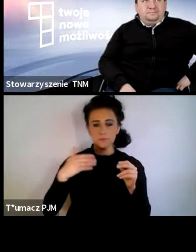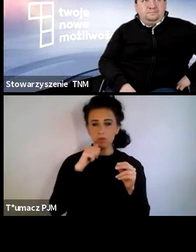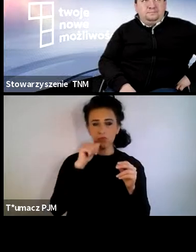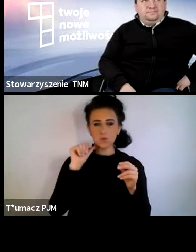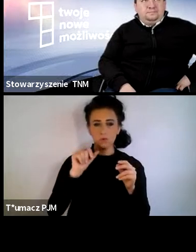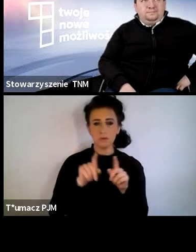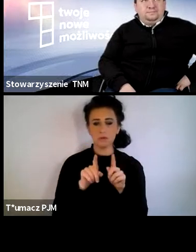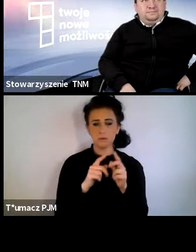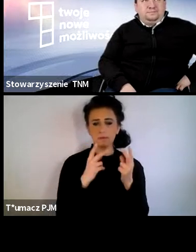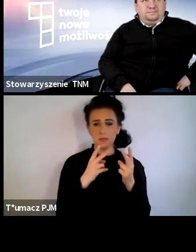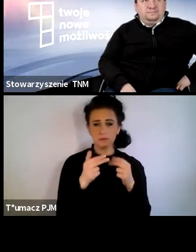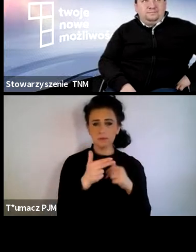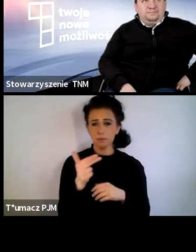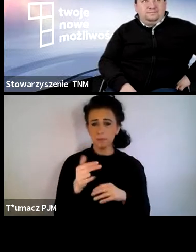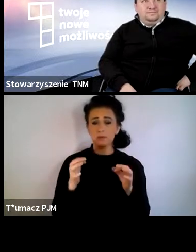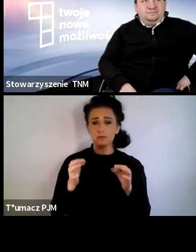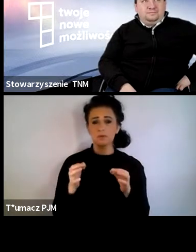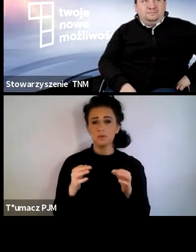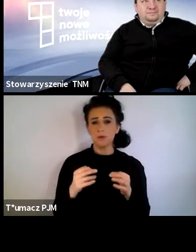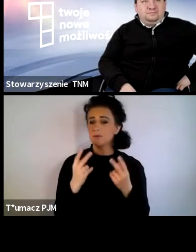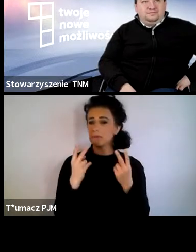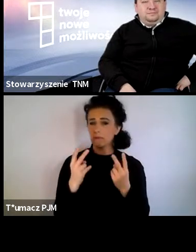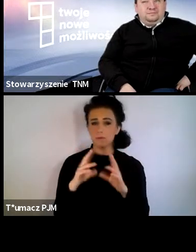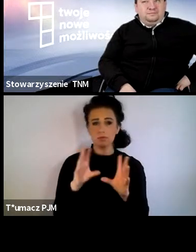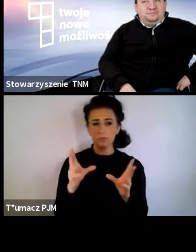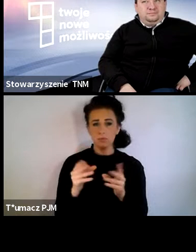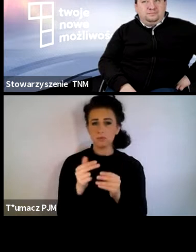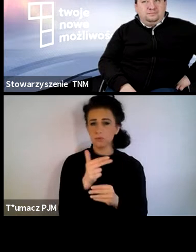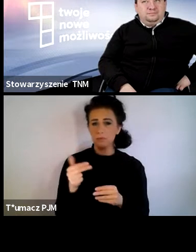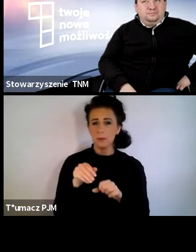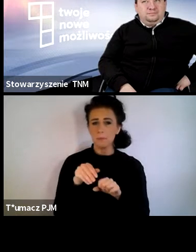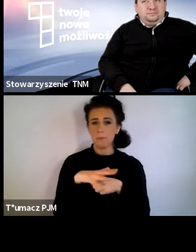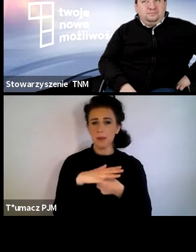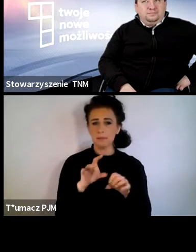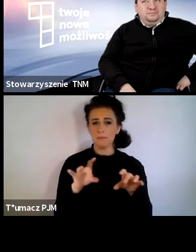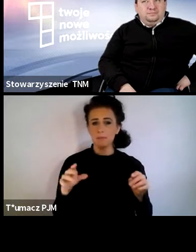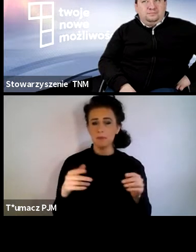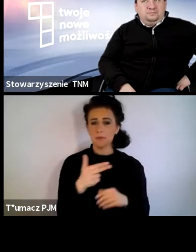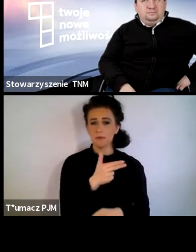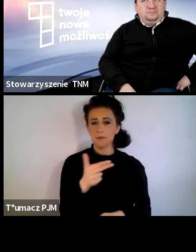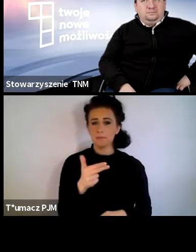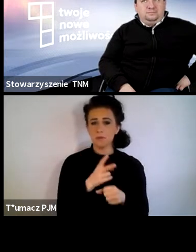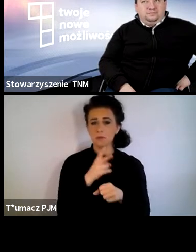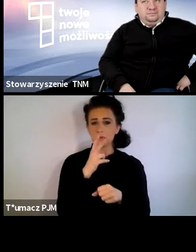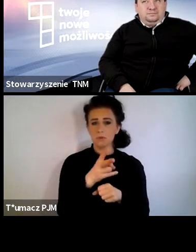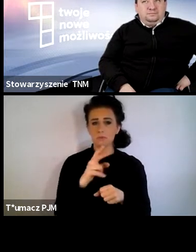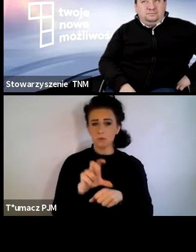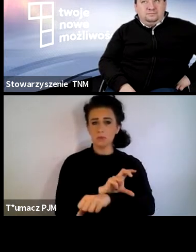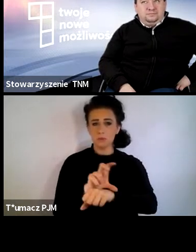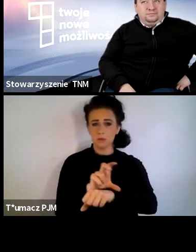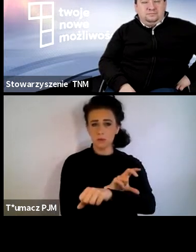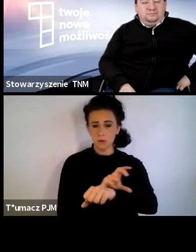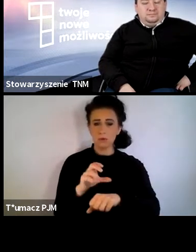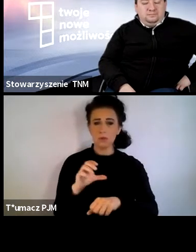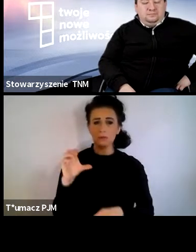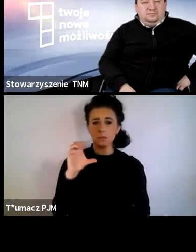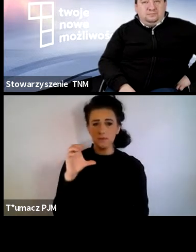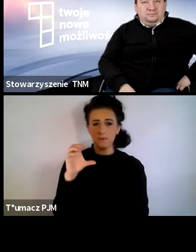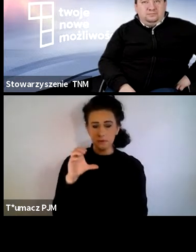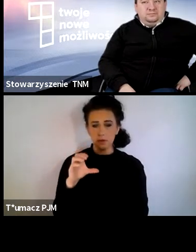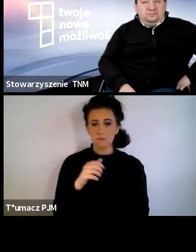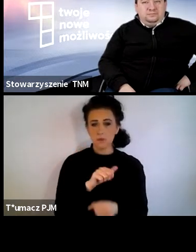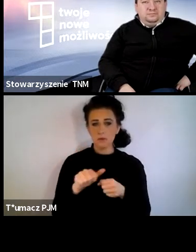był ważny temat, ale dzisiaj zaczynamy takim szczególnie ważnym w okresie pandemii tematem, czyli dostępnością technologii, a że jest z